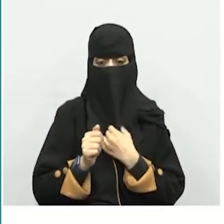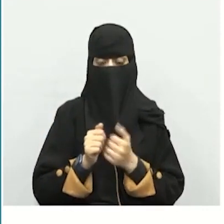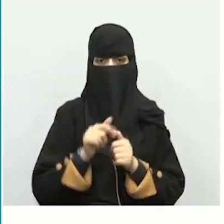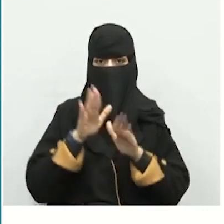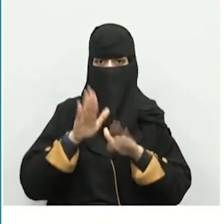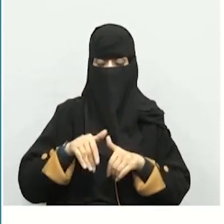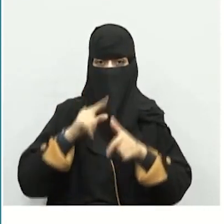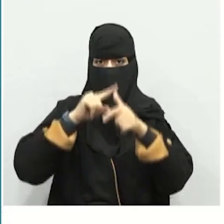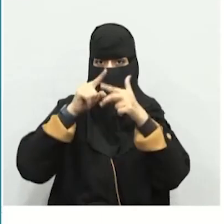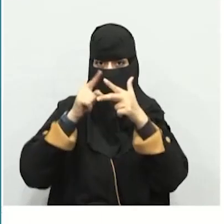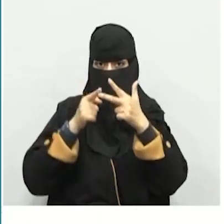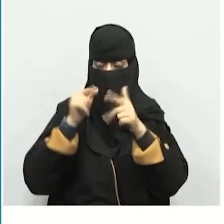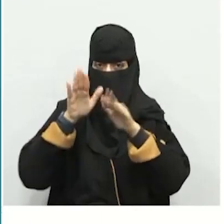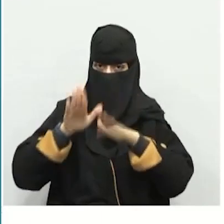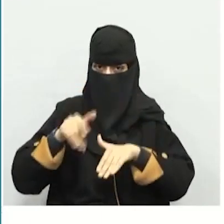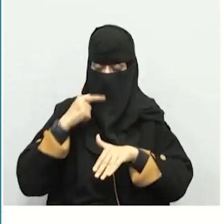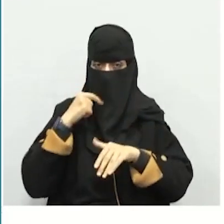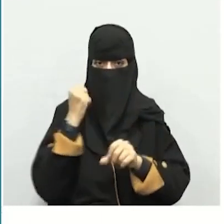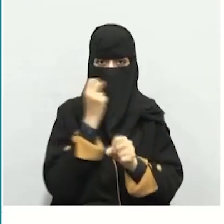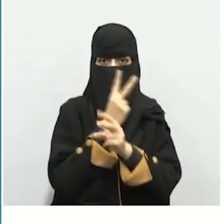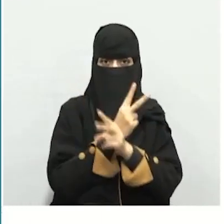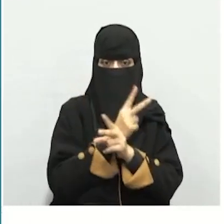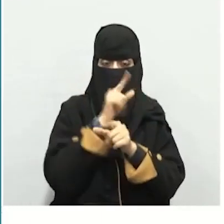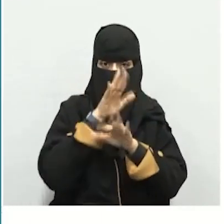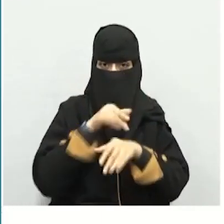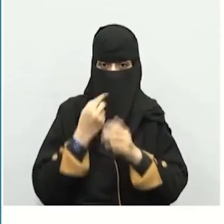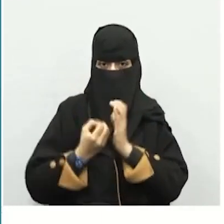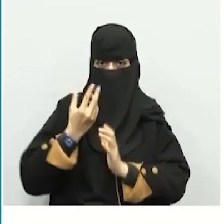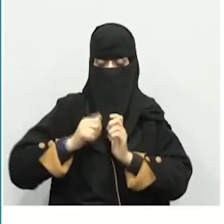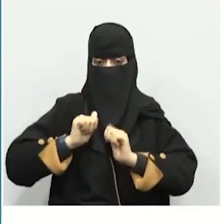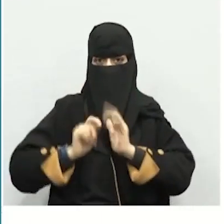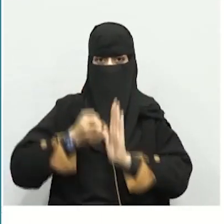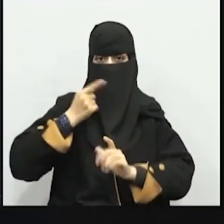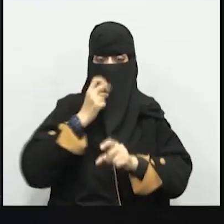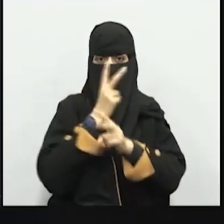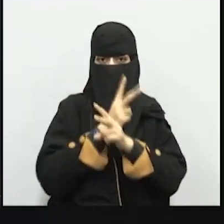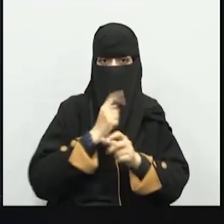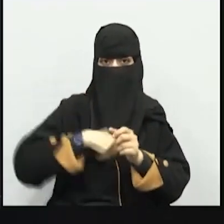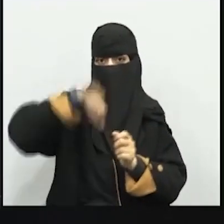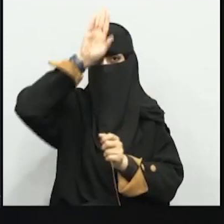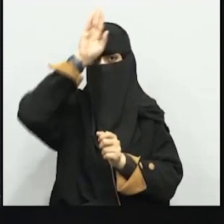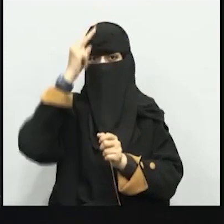إذن 3 مشاريع قامت بها الهيئة. 1 مشروع الملك عبد العزيز للنقل العام،